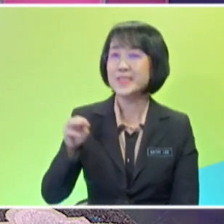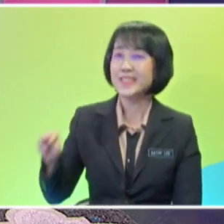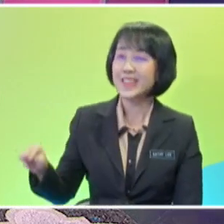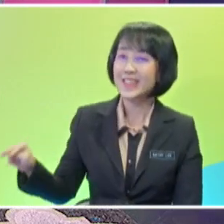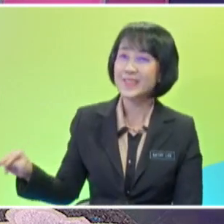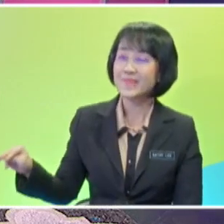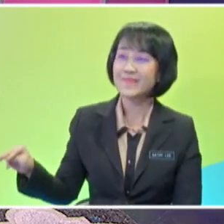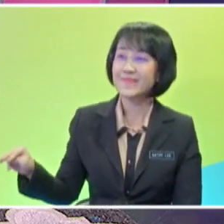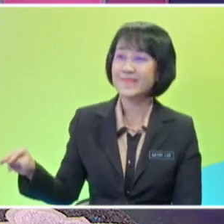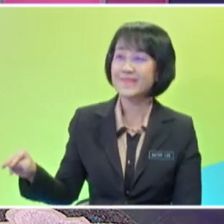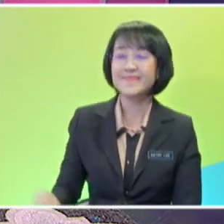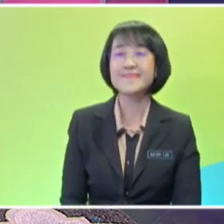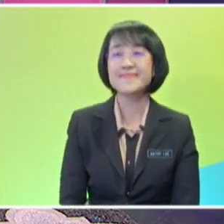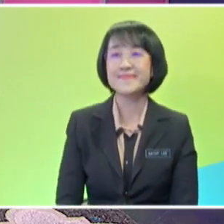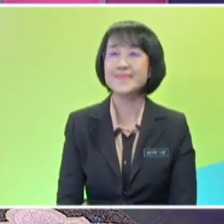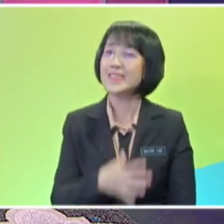rumah